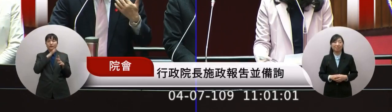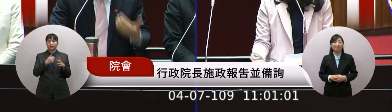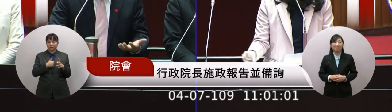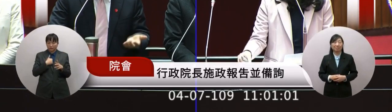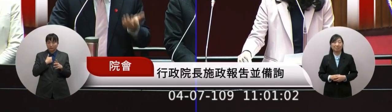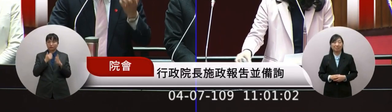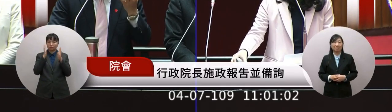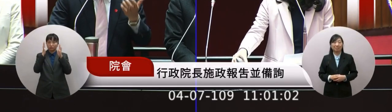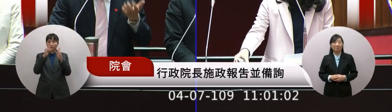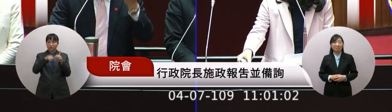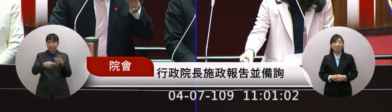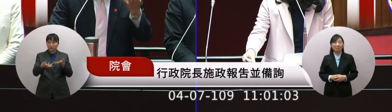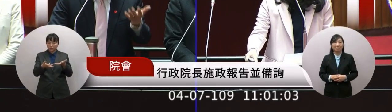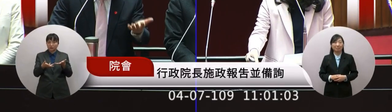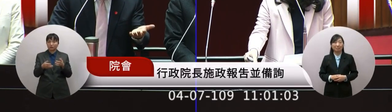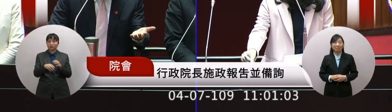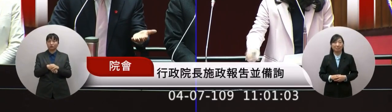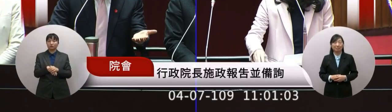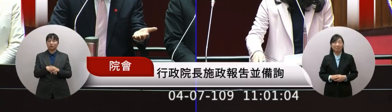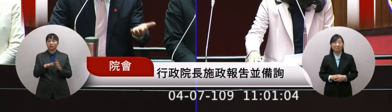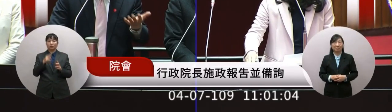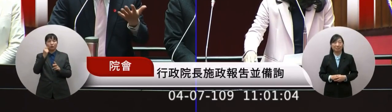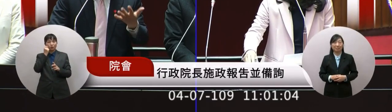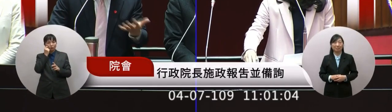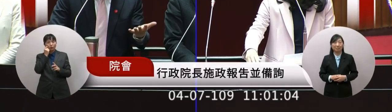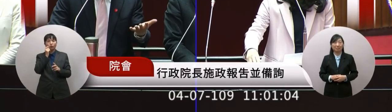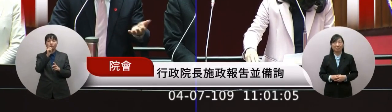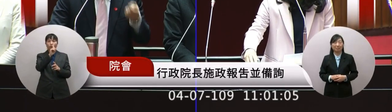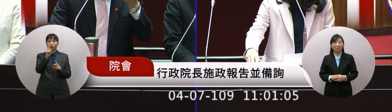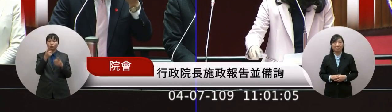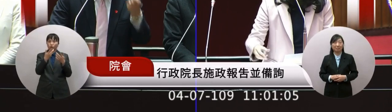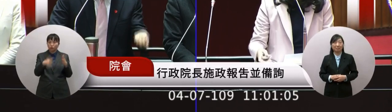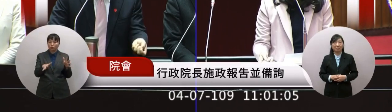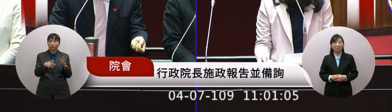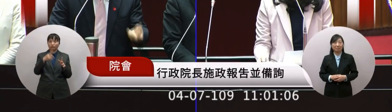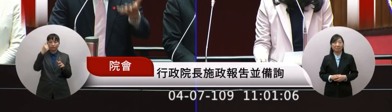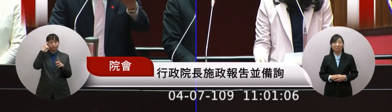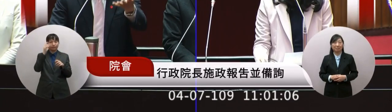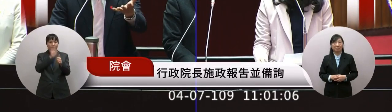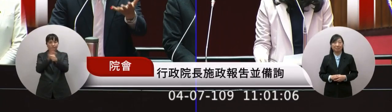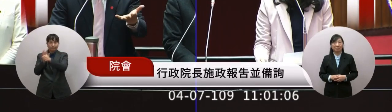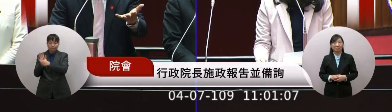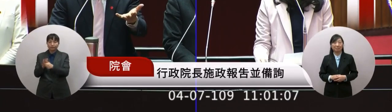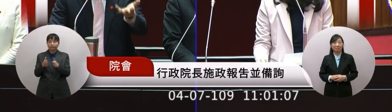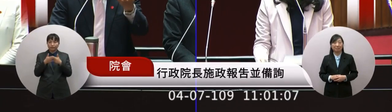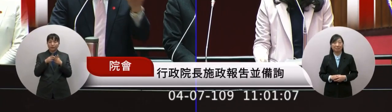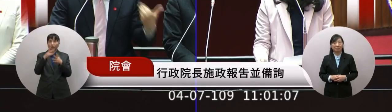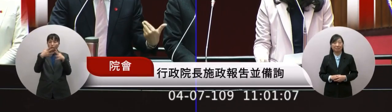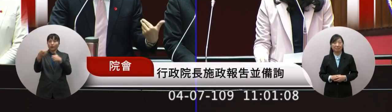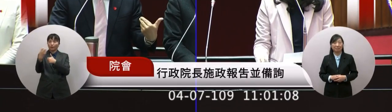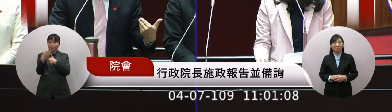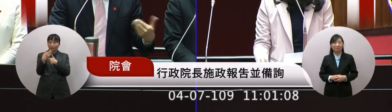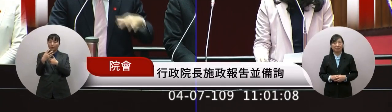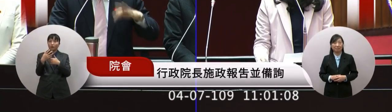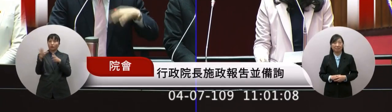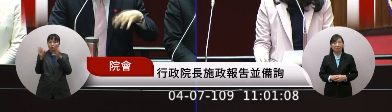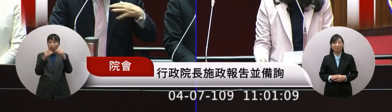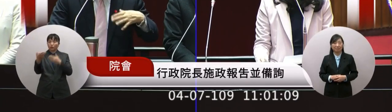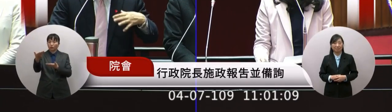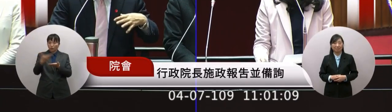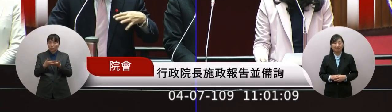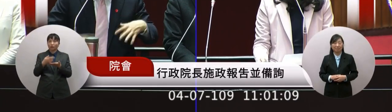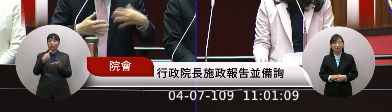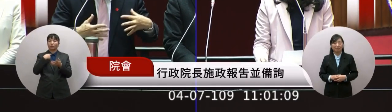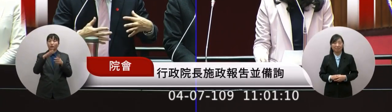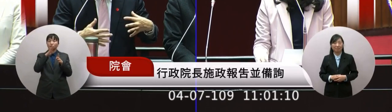意，这一次是真的困难的很多，我们要来做，所以委员多指教，多给我们资料，我们